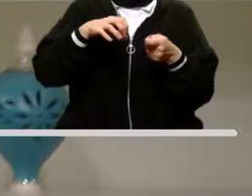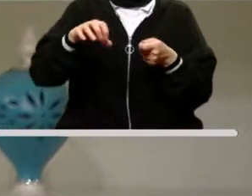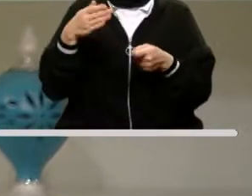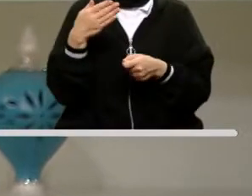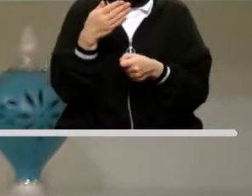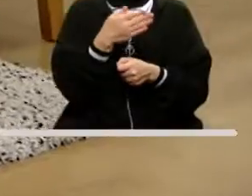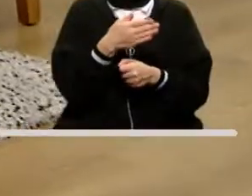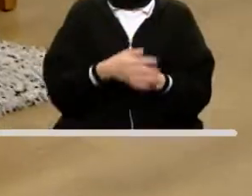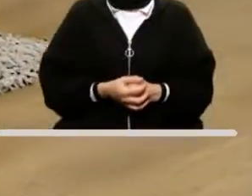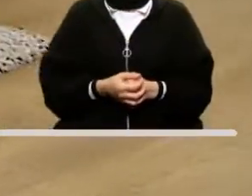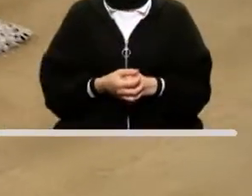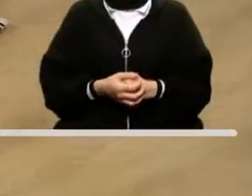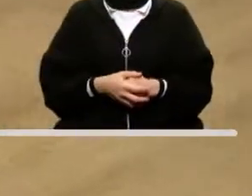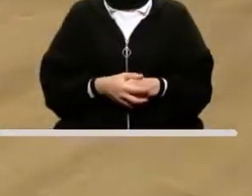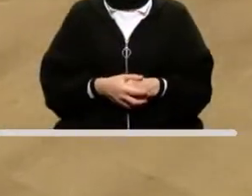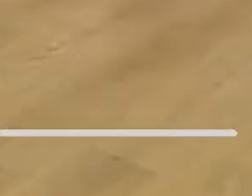geçelim.